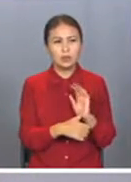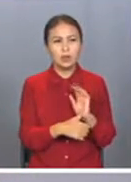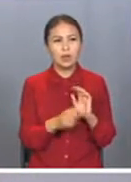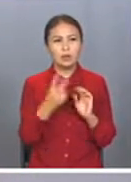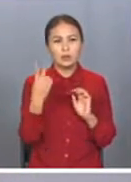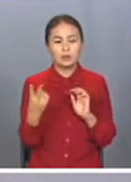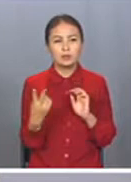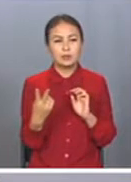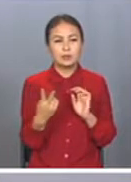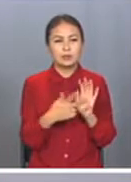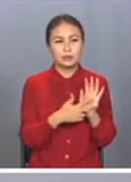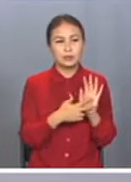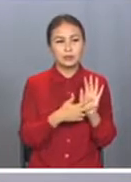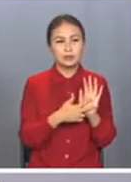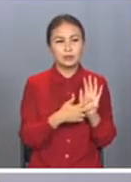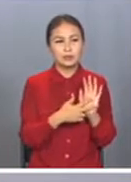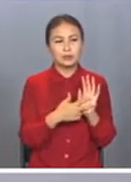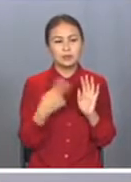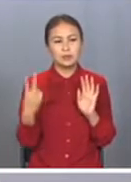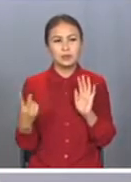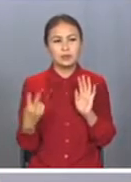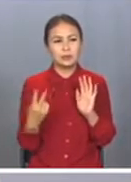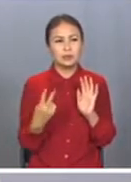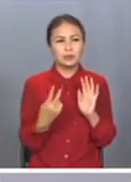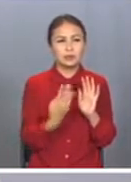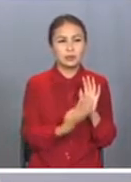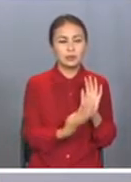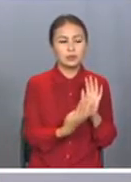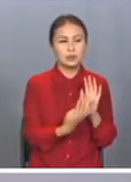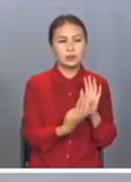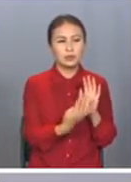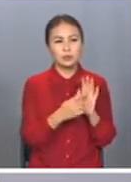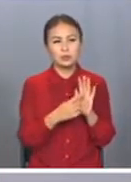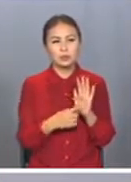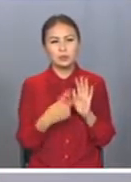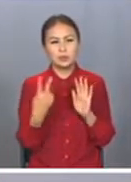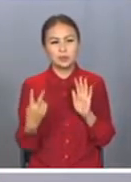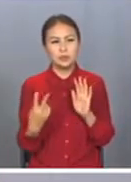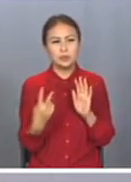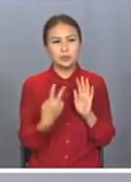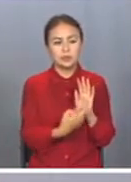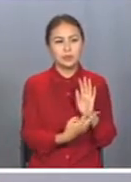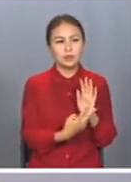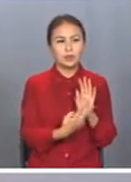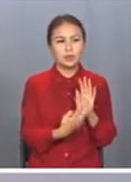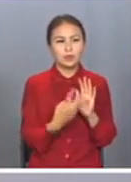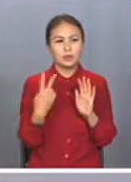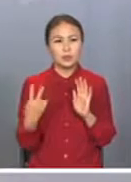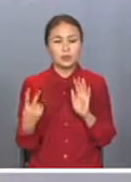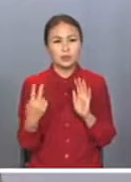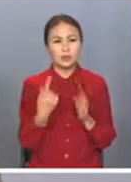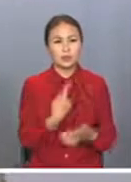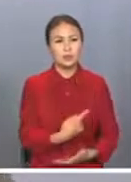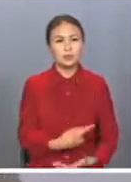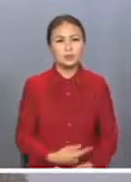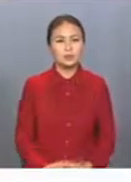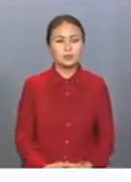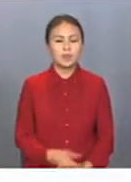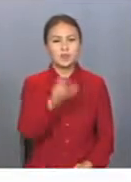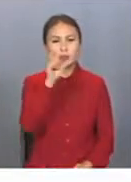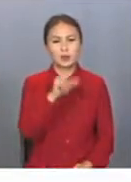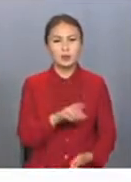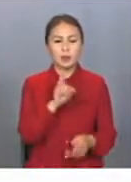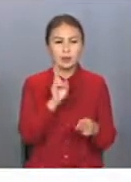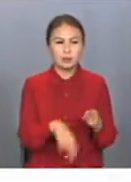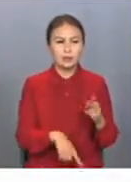бөлеміз 8, 2-ге бөлеміз 4, 2-ге бөлеміз 2, 2-ге бөлеміз 1. Жіктеу аяқталды.